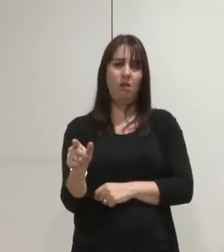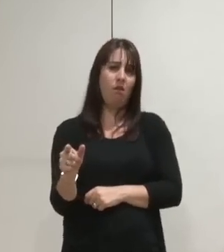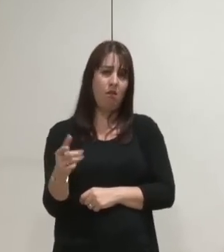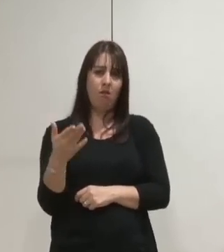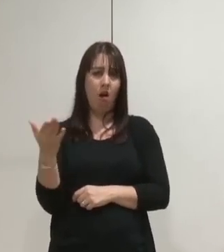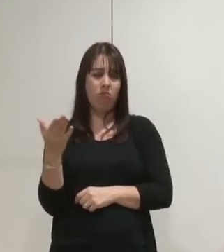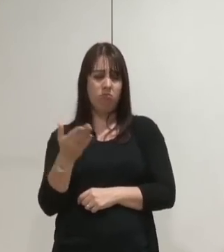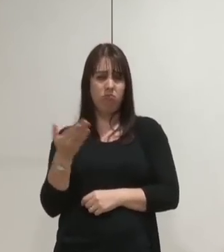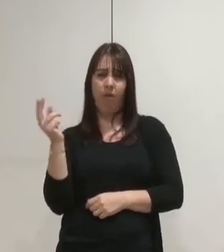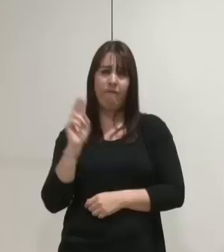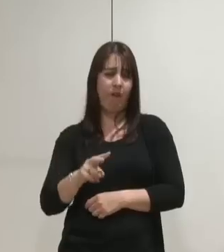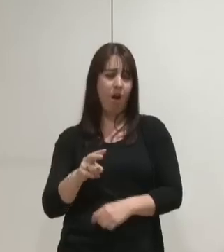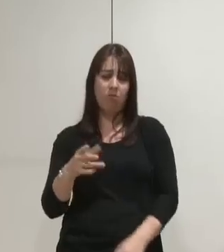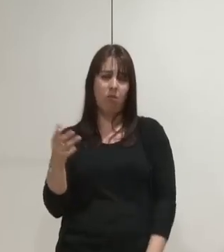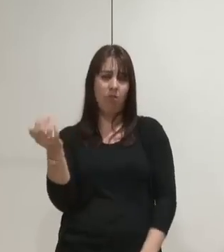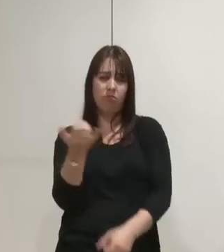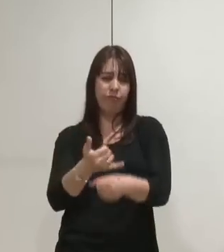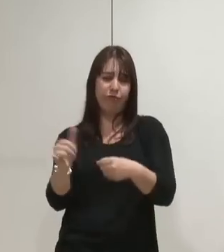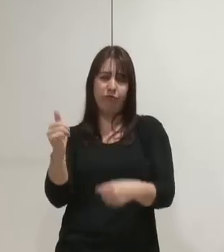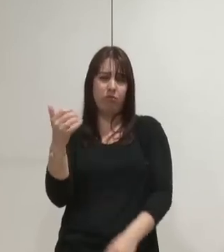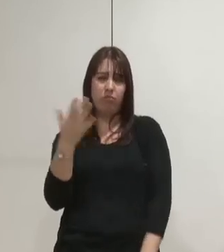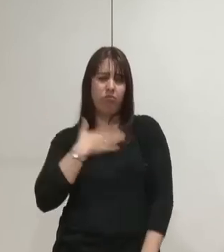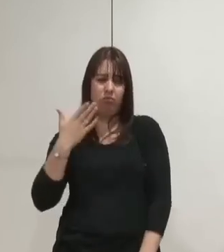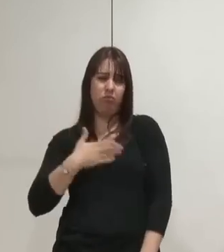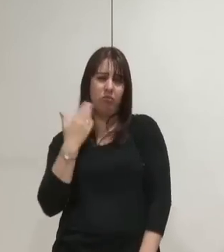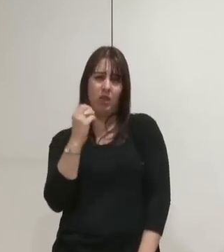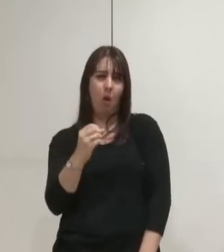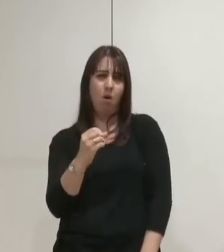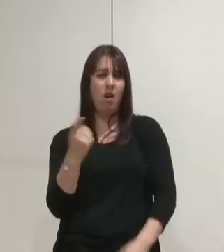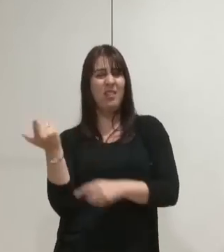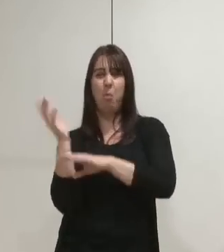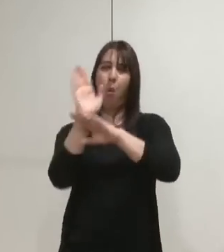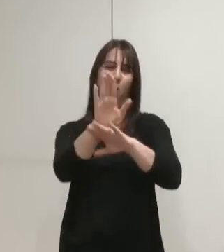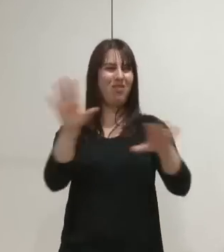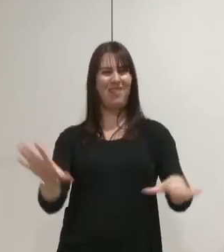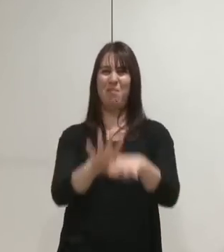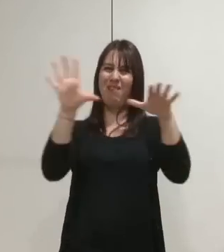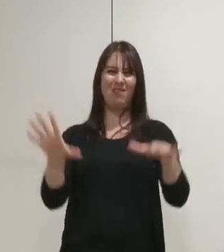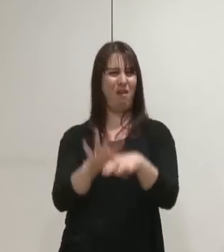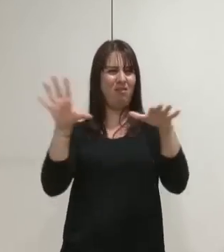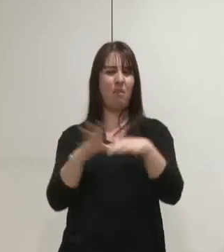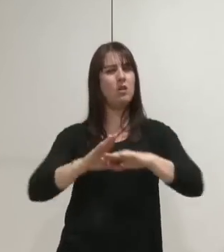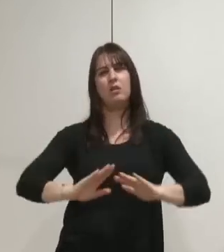et elle n'a qu'un qu'une vocation gesticulatoire en